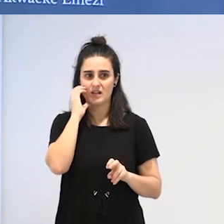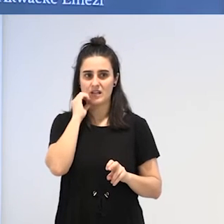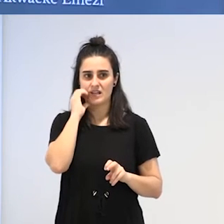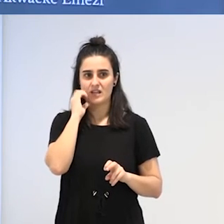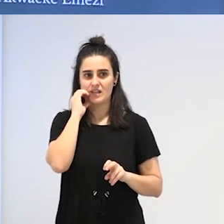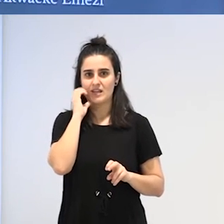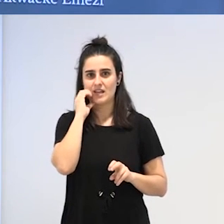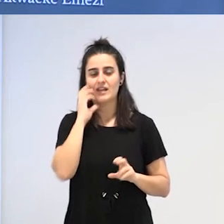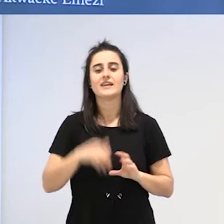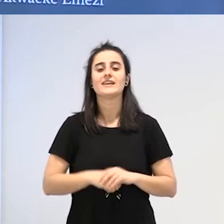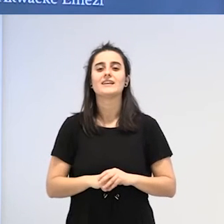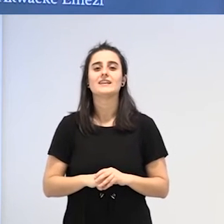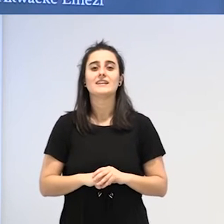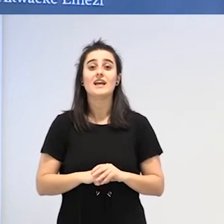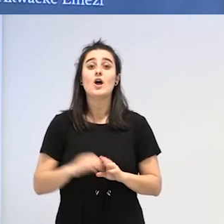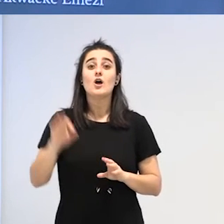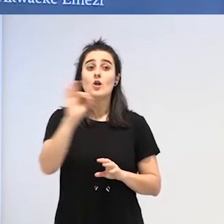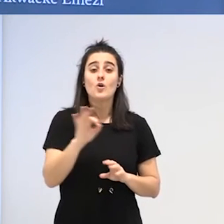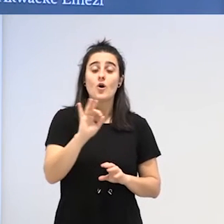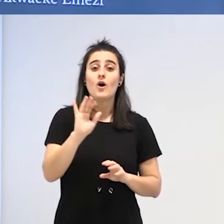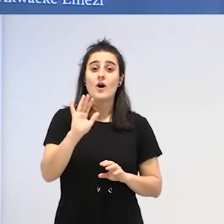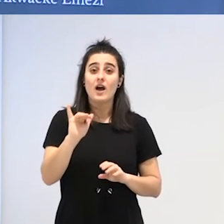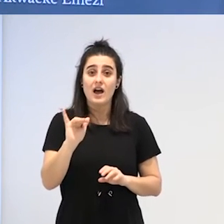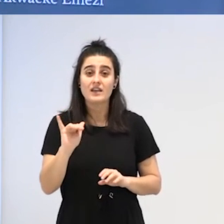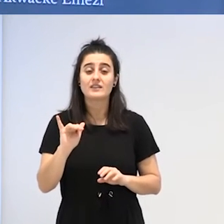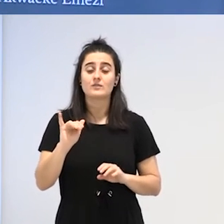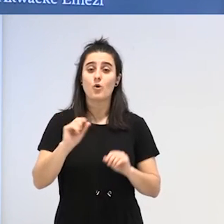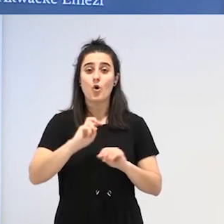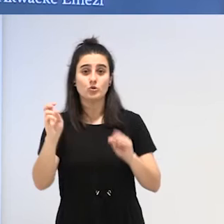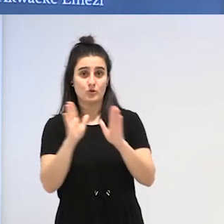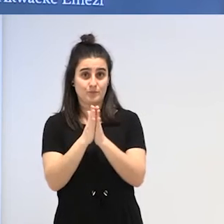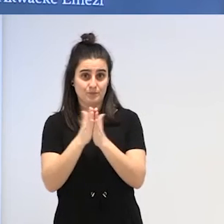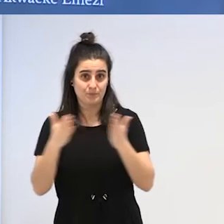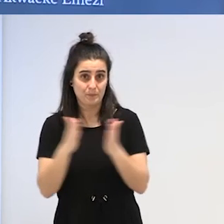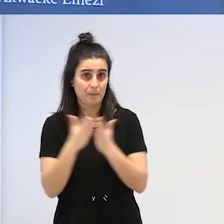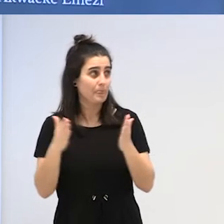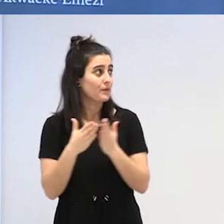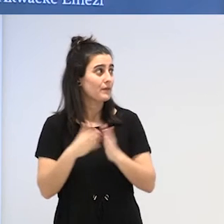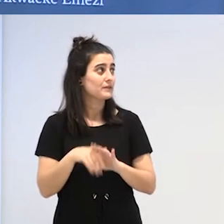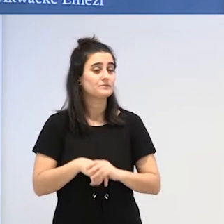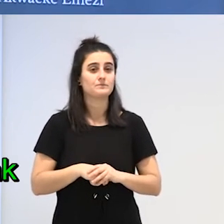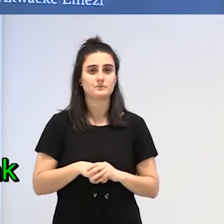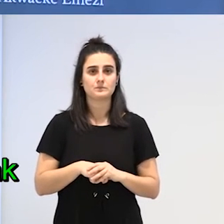Eta gero daukagu African Futurism, ezin dugu asko sakondu, baina Nnedi